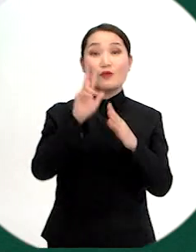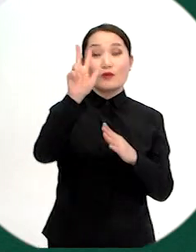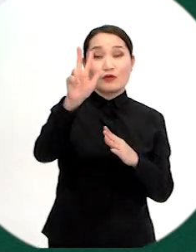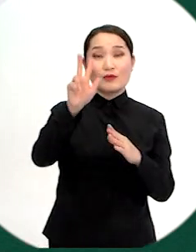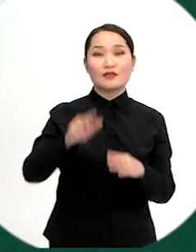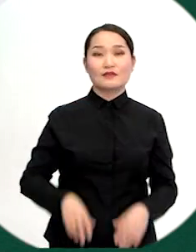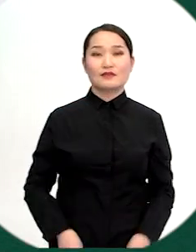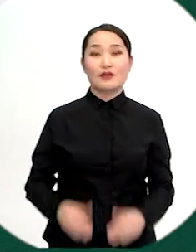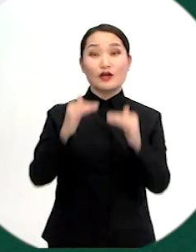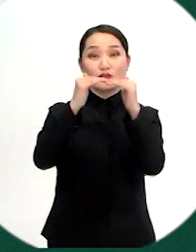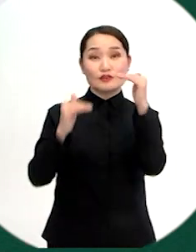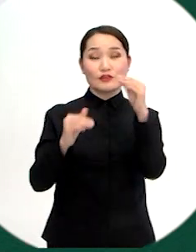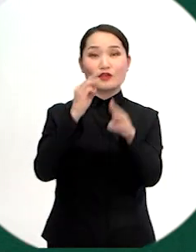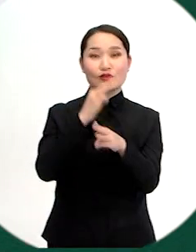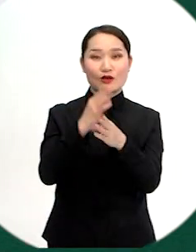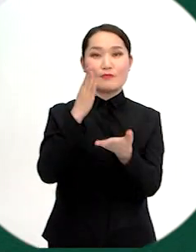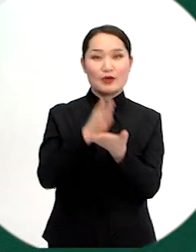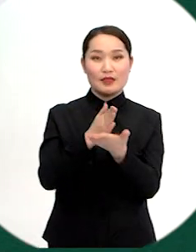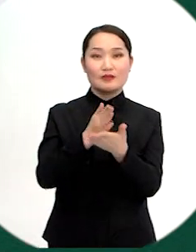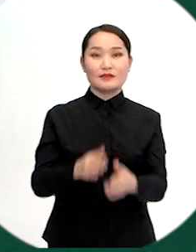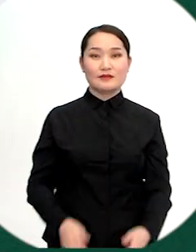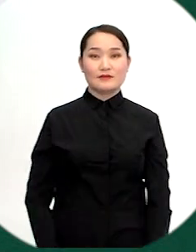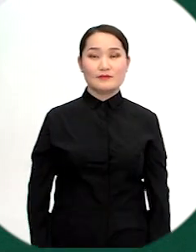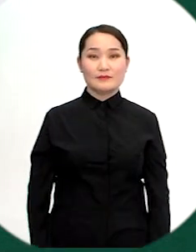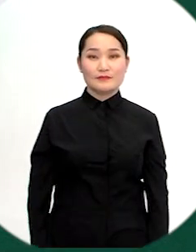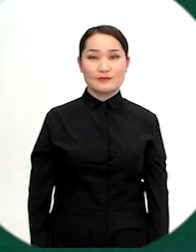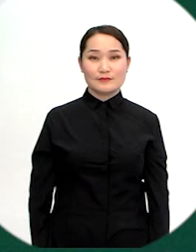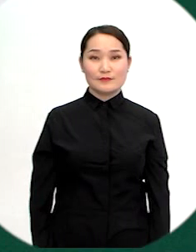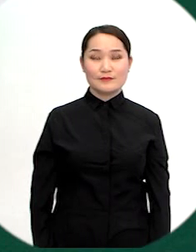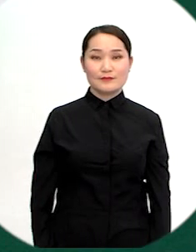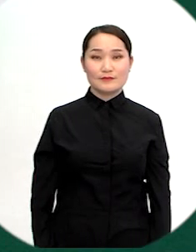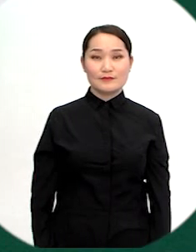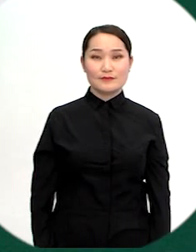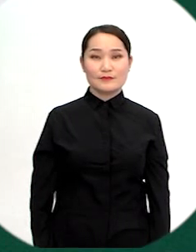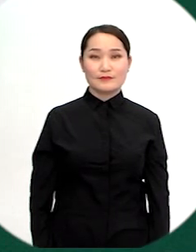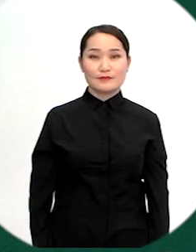13 маань тэгвэл сондгой тоо юм байна.